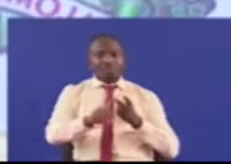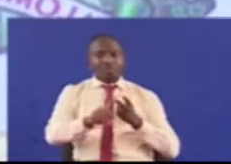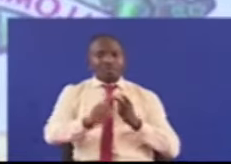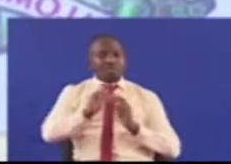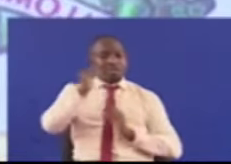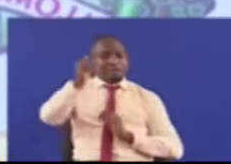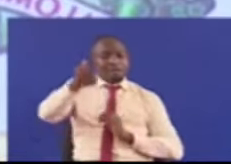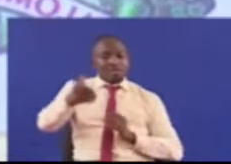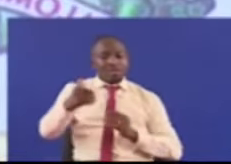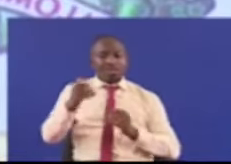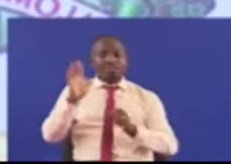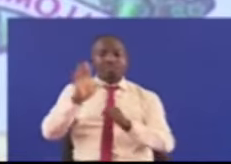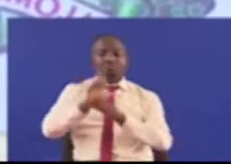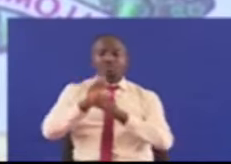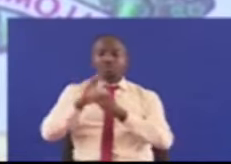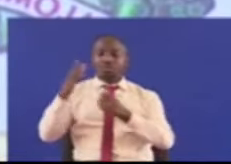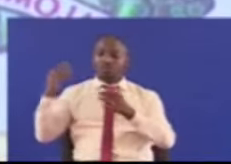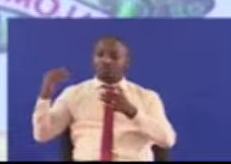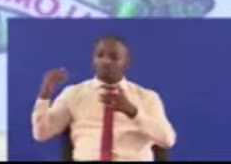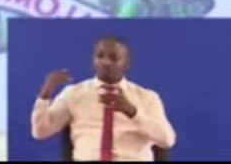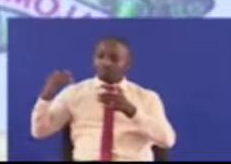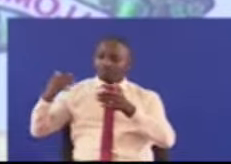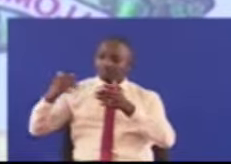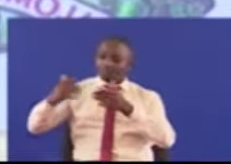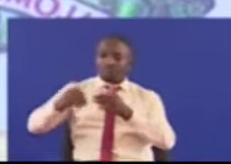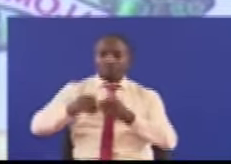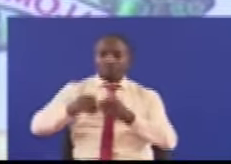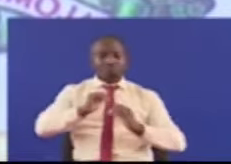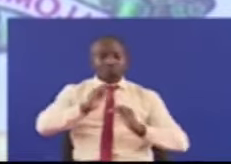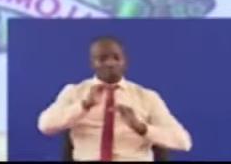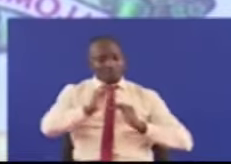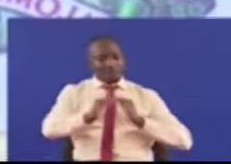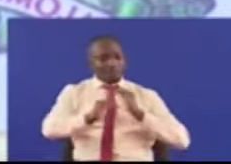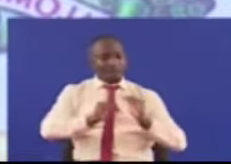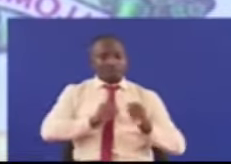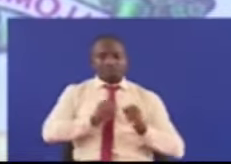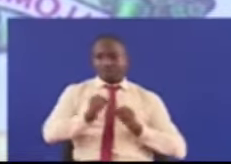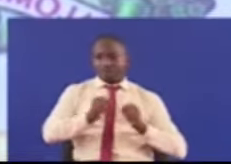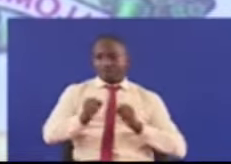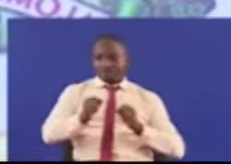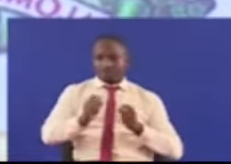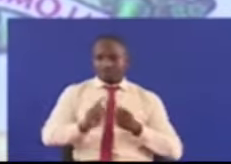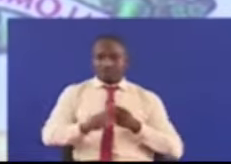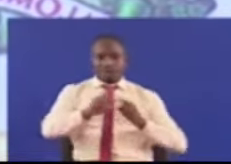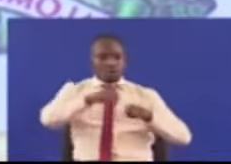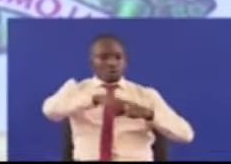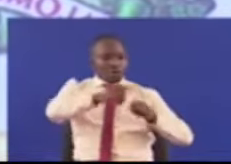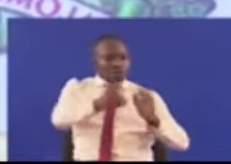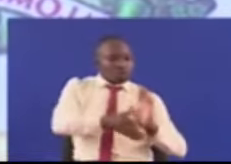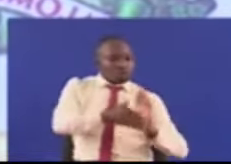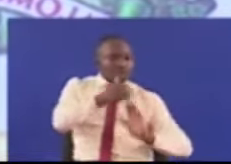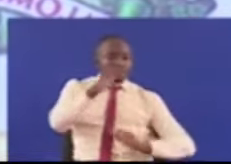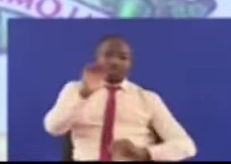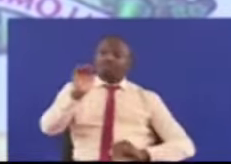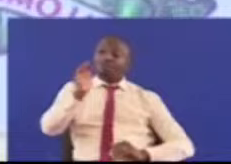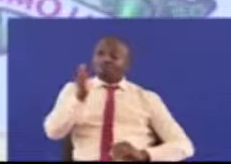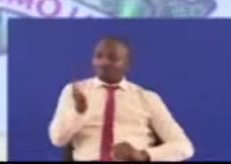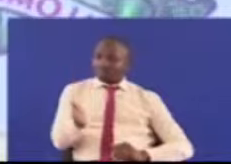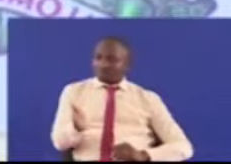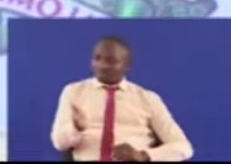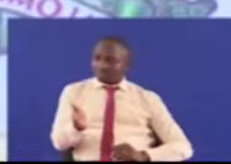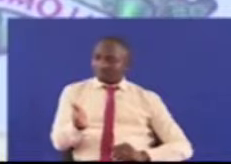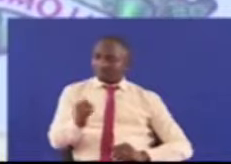miezi mingi iliyopita. Na wakati safari hii ikianza,